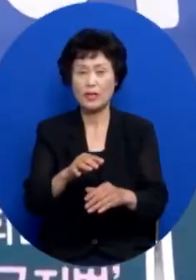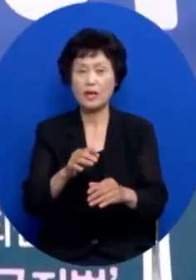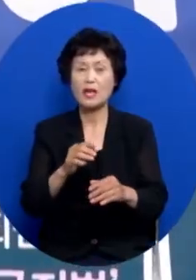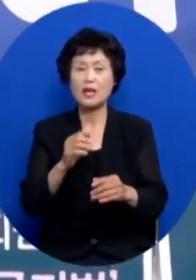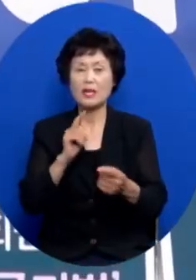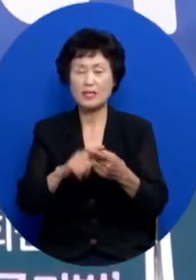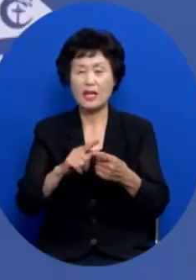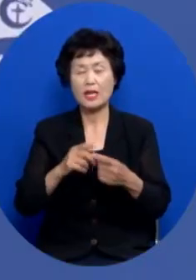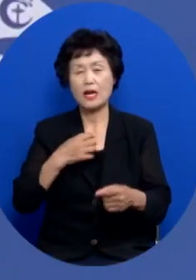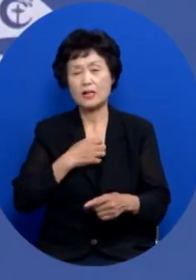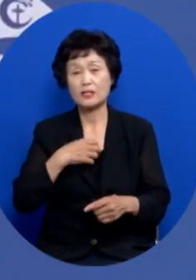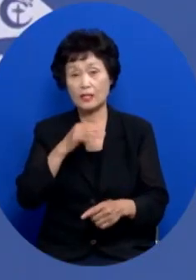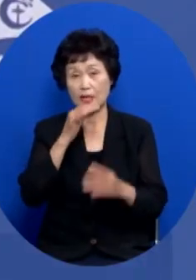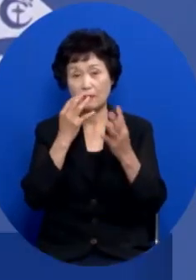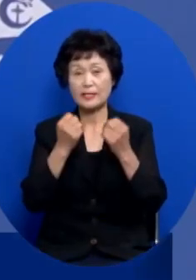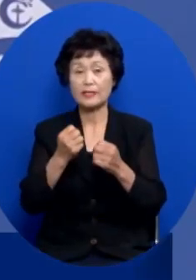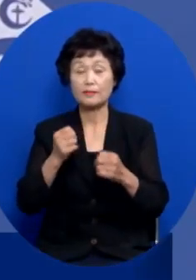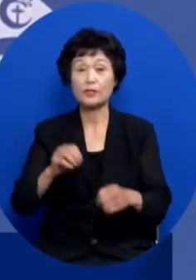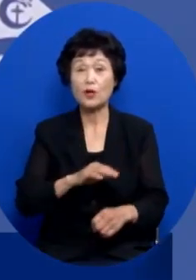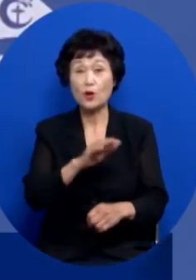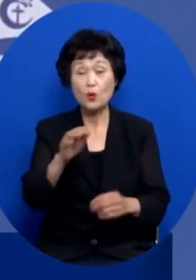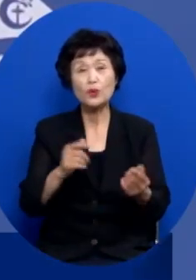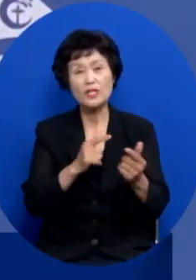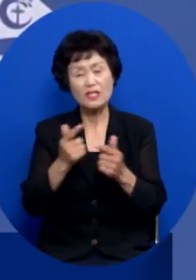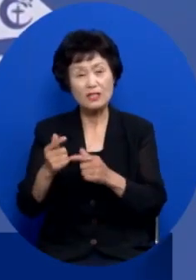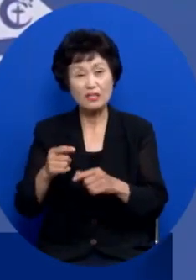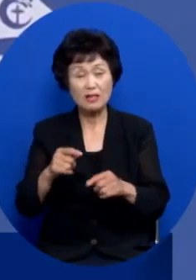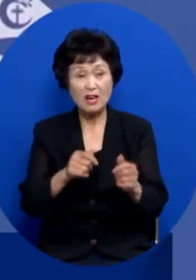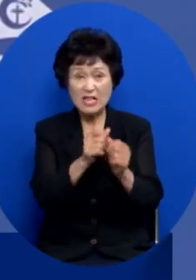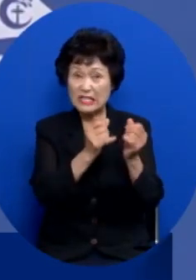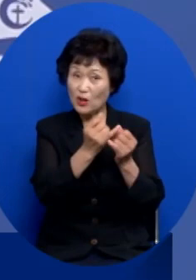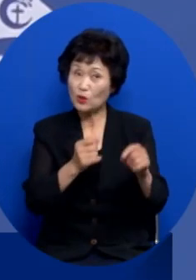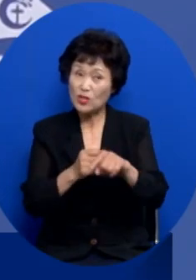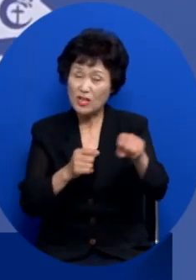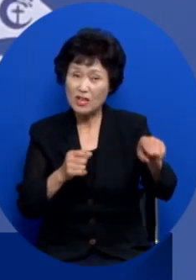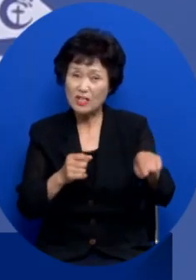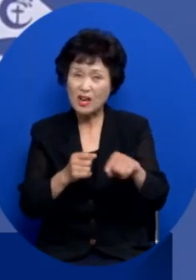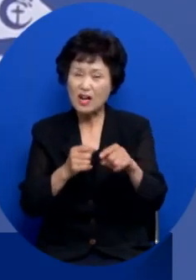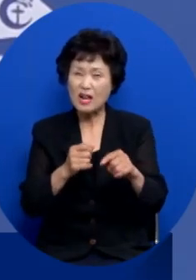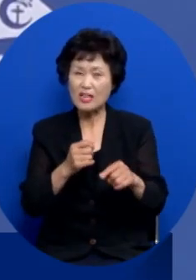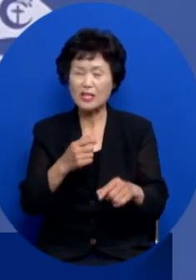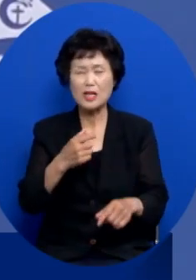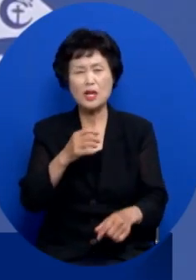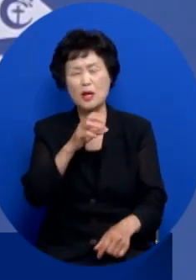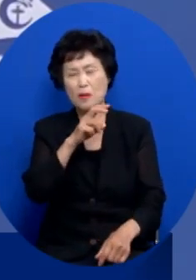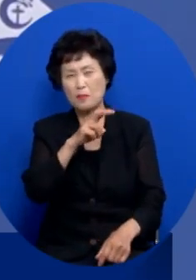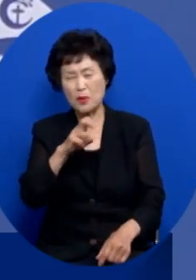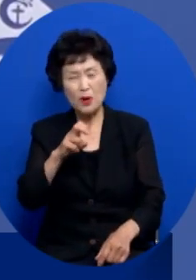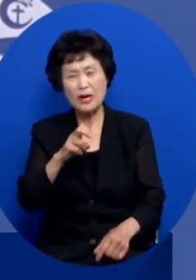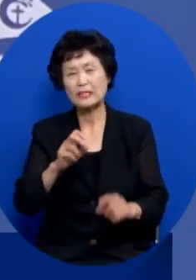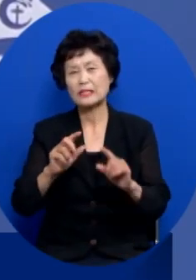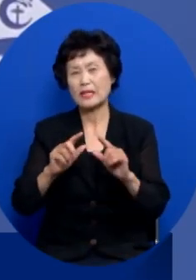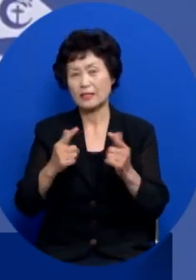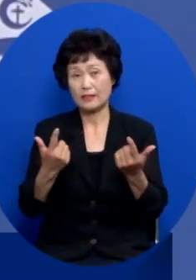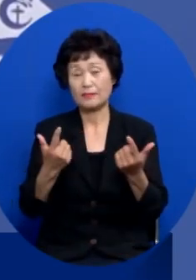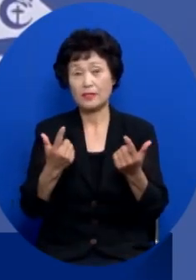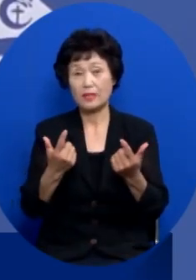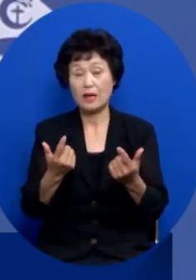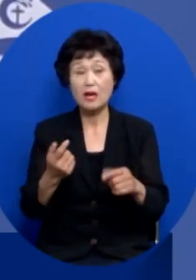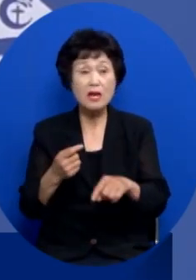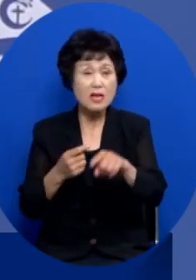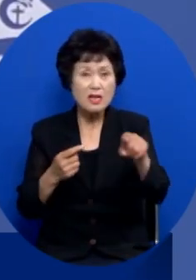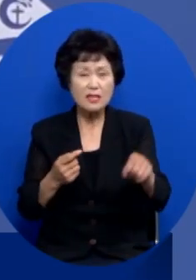들어보시죠. 우리는 그들을 결코 혐오하거나 미워하지 않습니다.